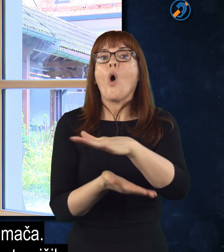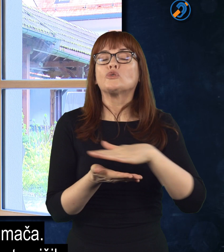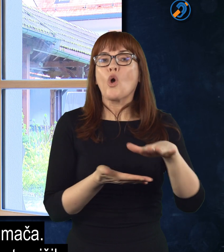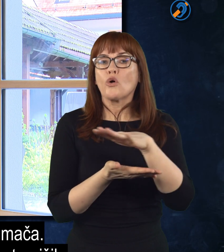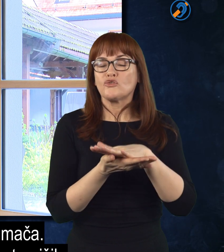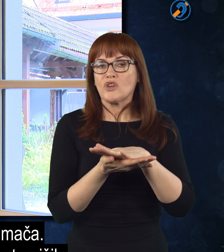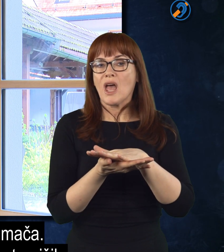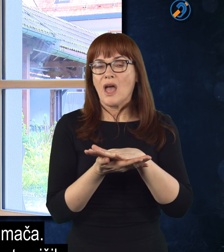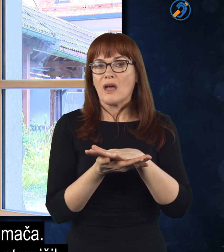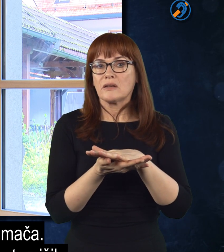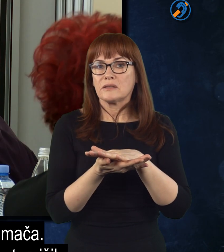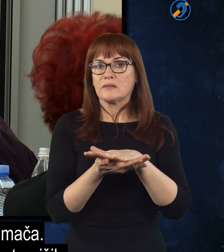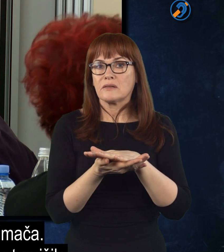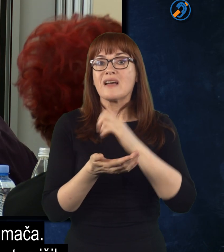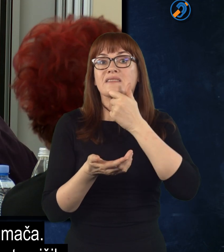Potem je področje